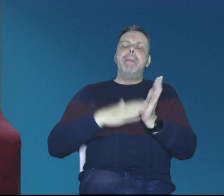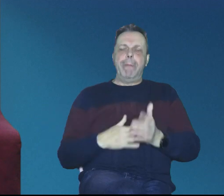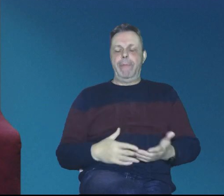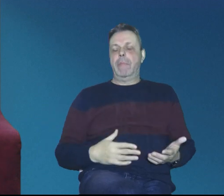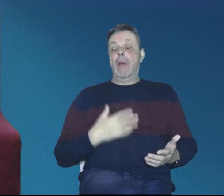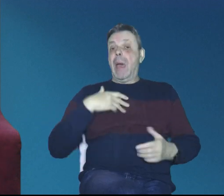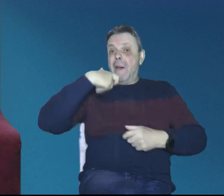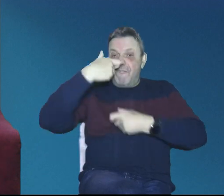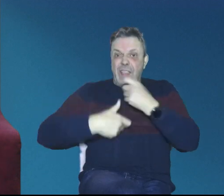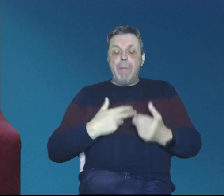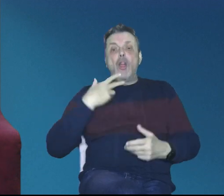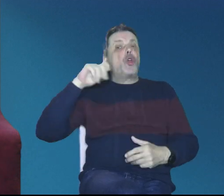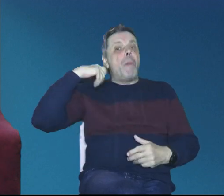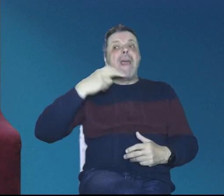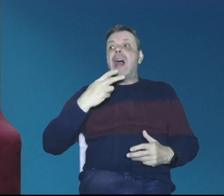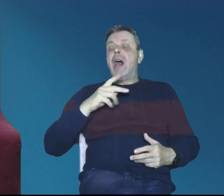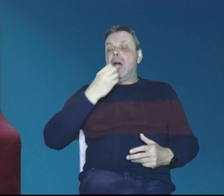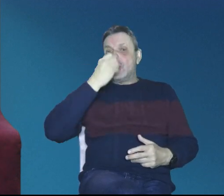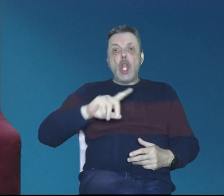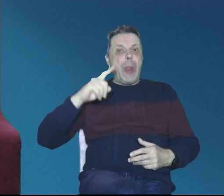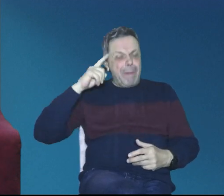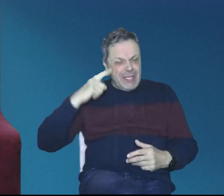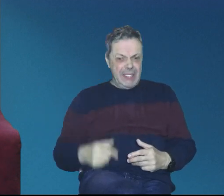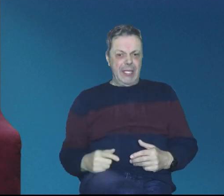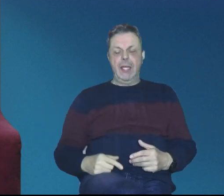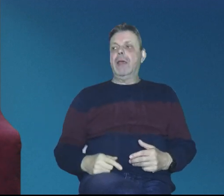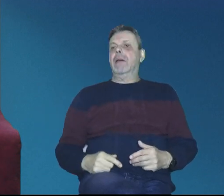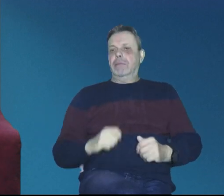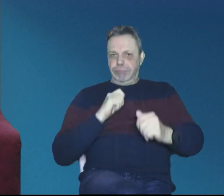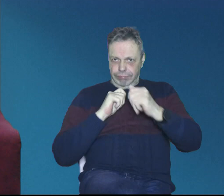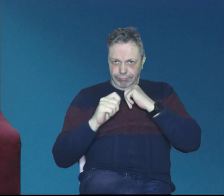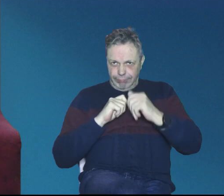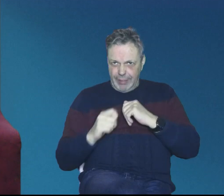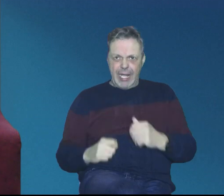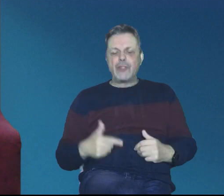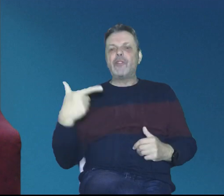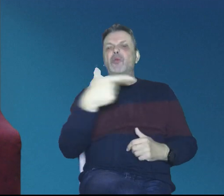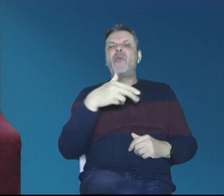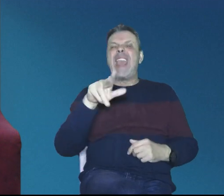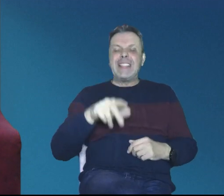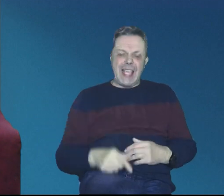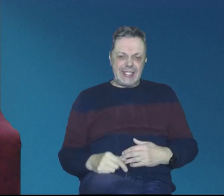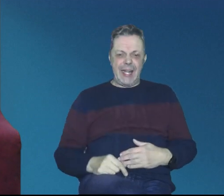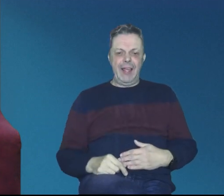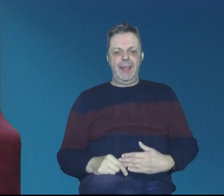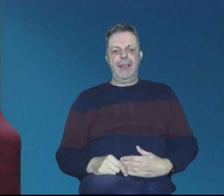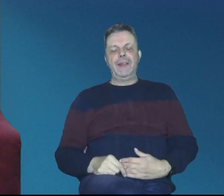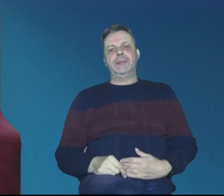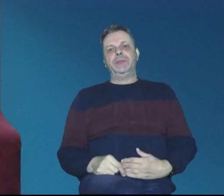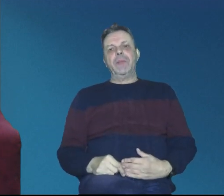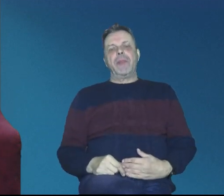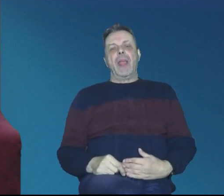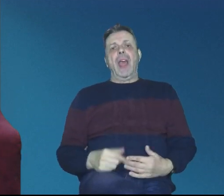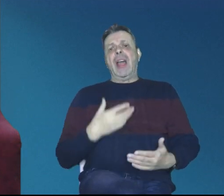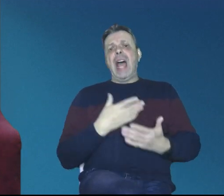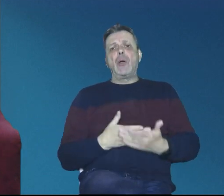naš kultni film Tko pjeva zlo ne misli, izvodimo dijalog između dvije sestre, Mine i Jane, ali u smislu Kolumbine